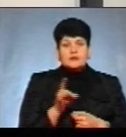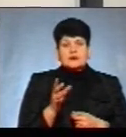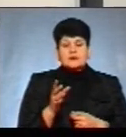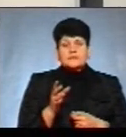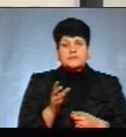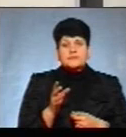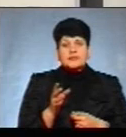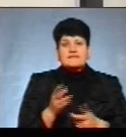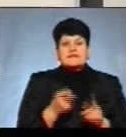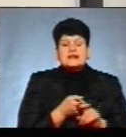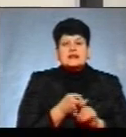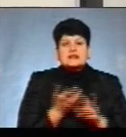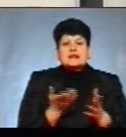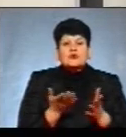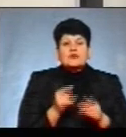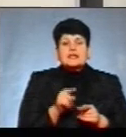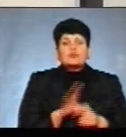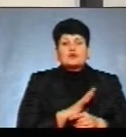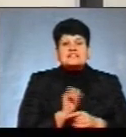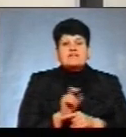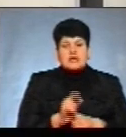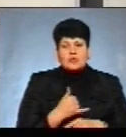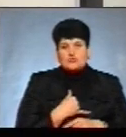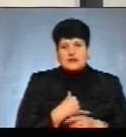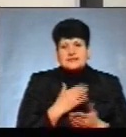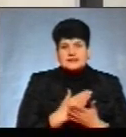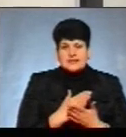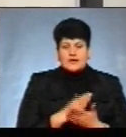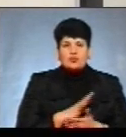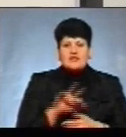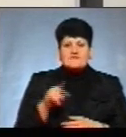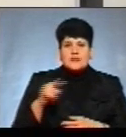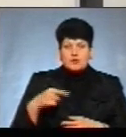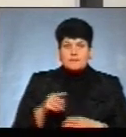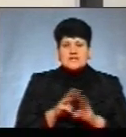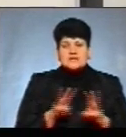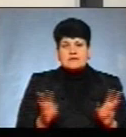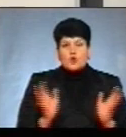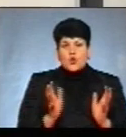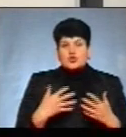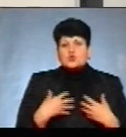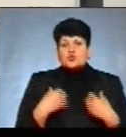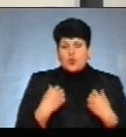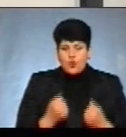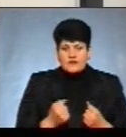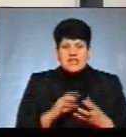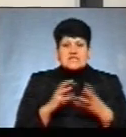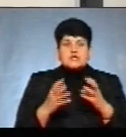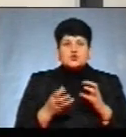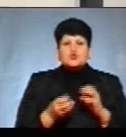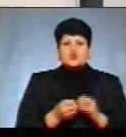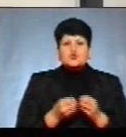районах, ну, в залежності від того, які були там поставлені завдання. Ну, у нас є, відповідно, були вимоги Міністерства охорони здоров'я,